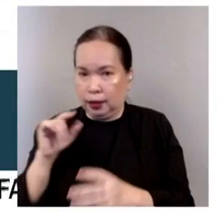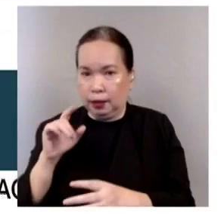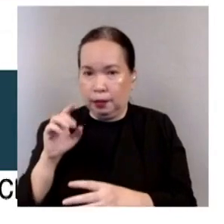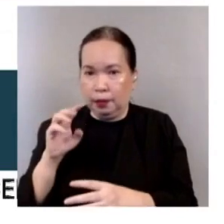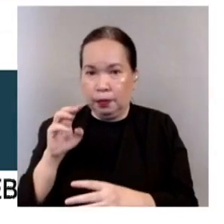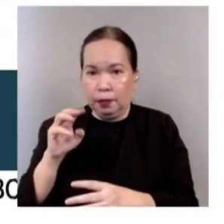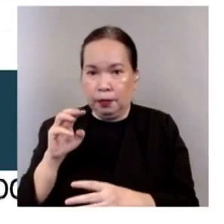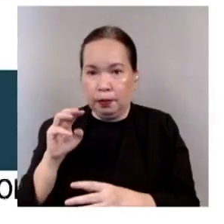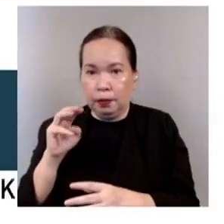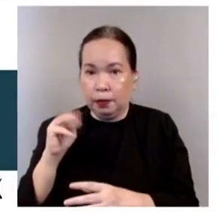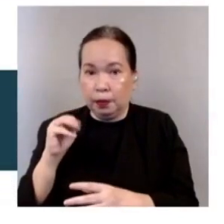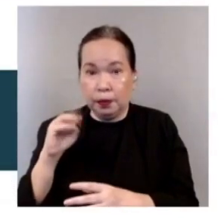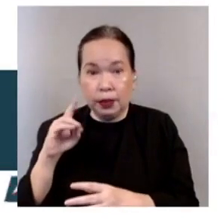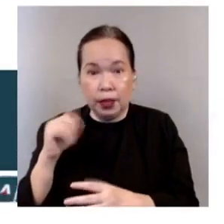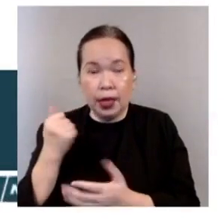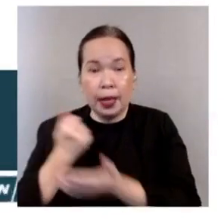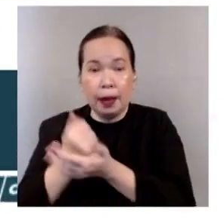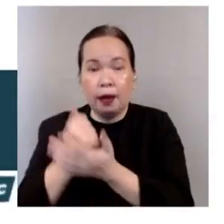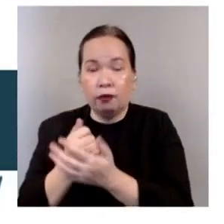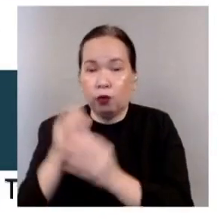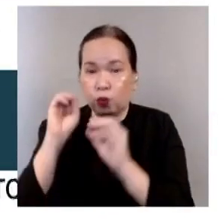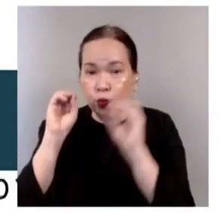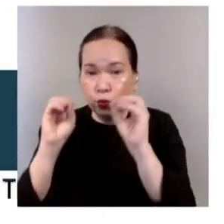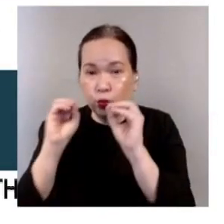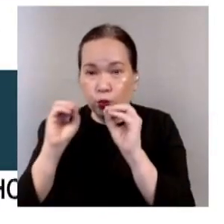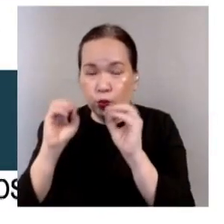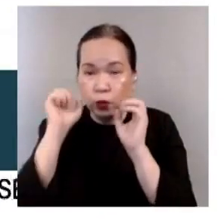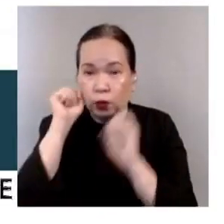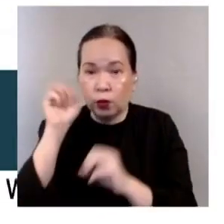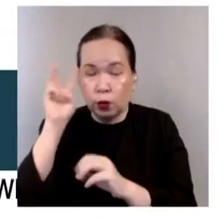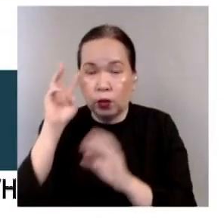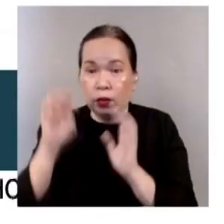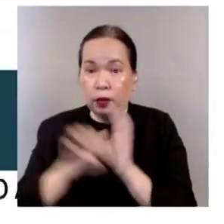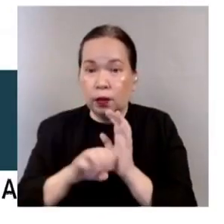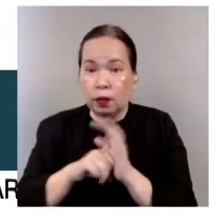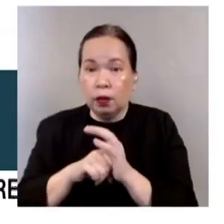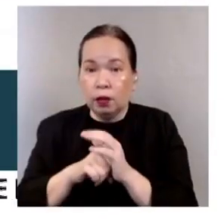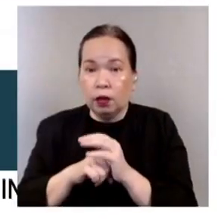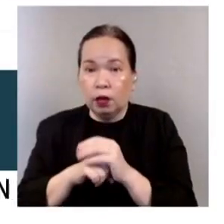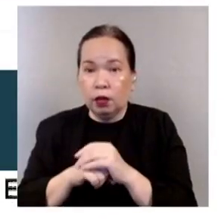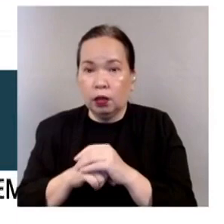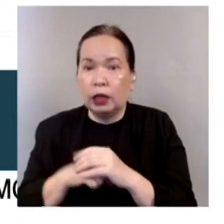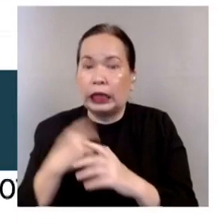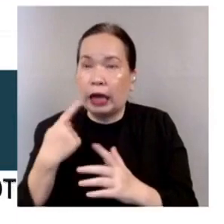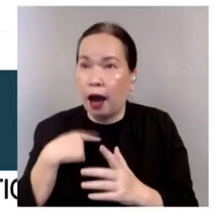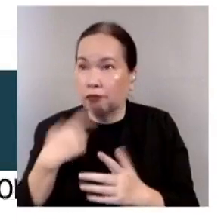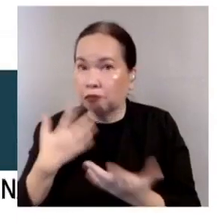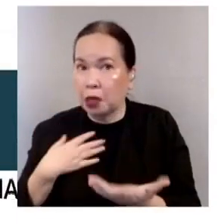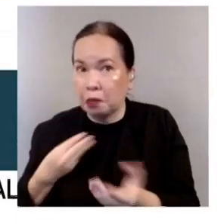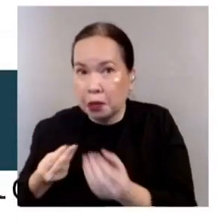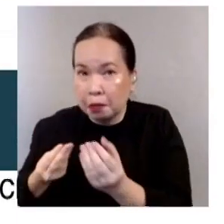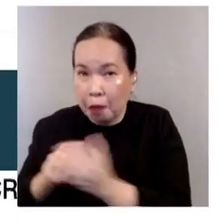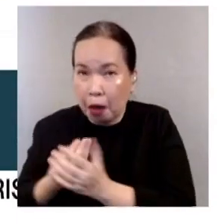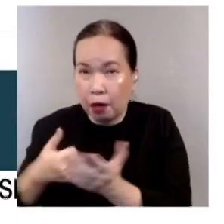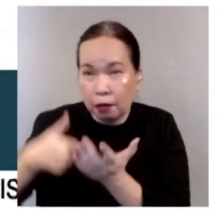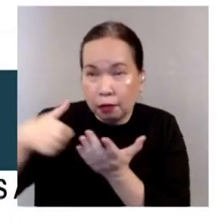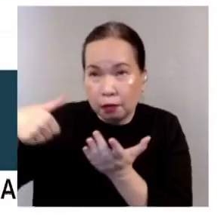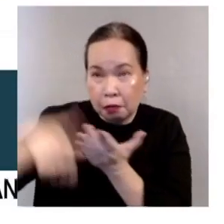in educating them. Yung sinasabing presumption of vote buying, no?